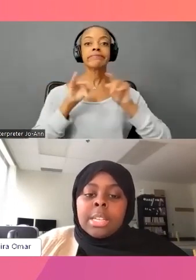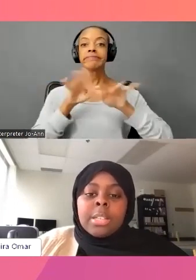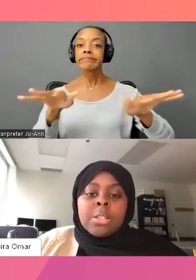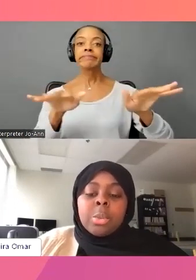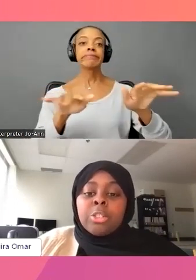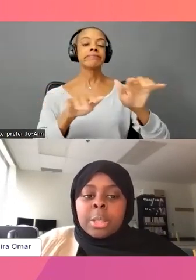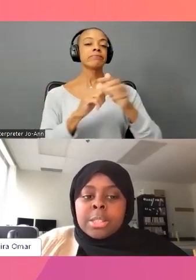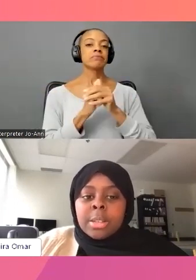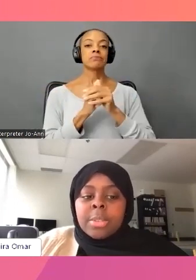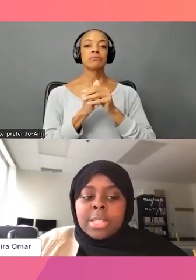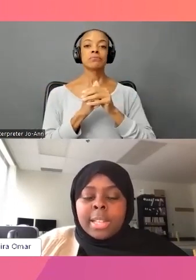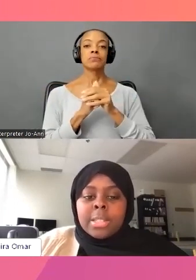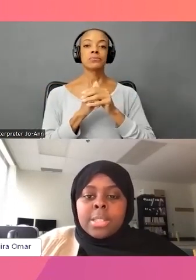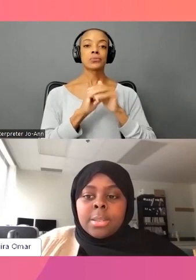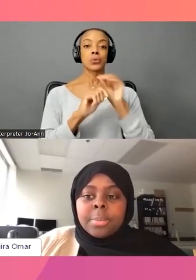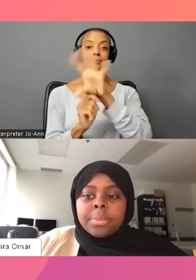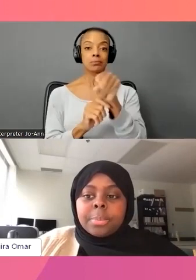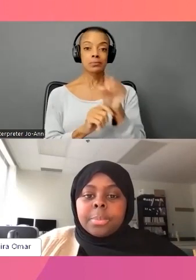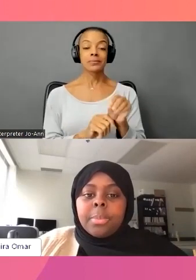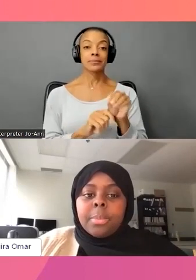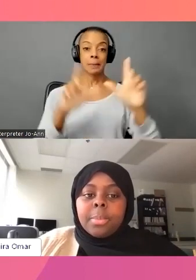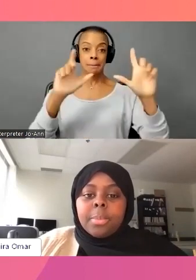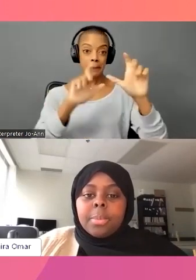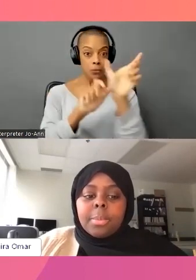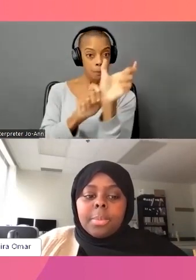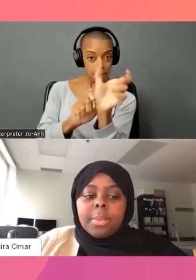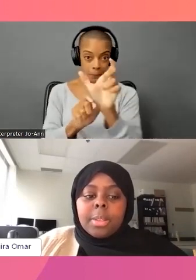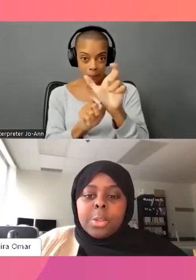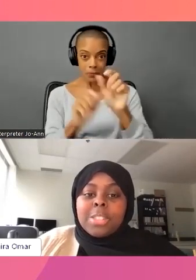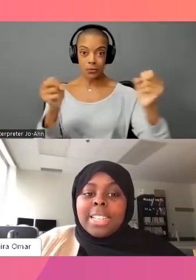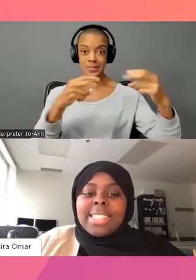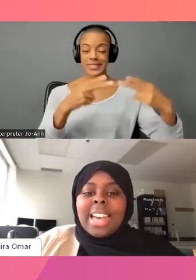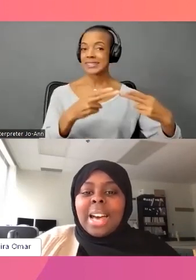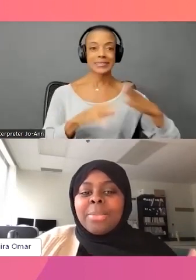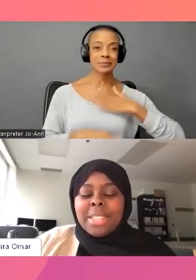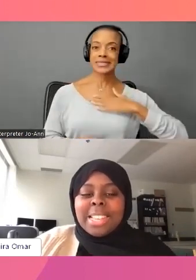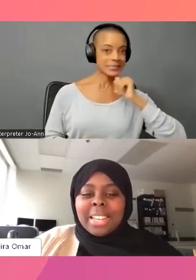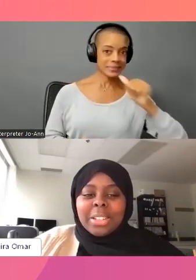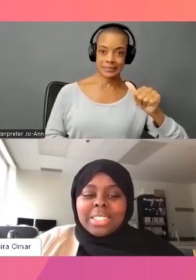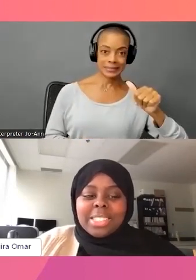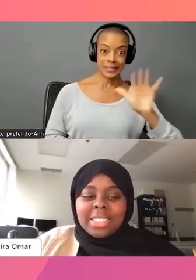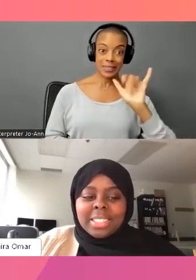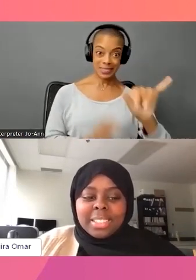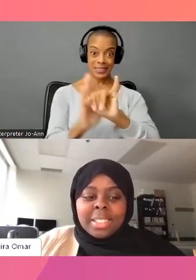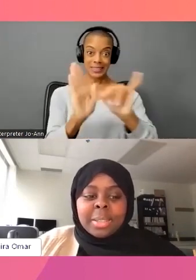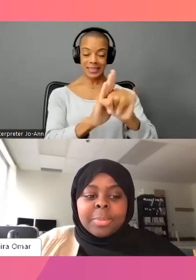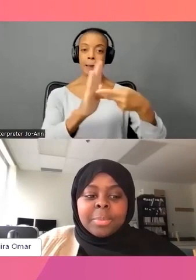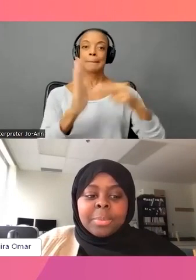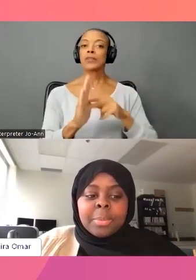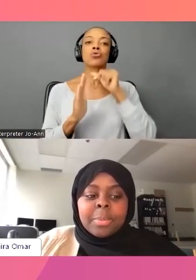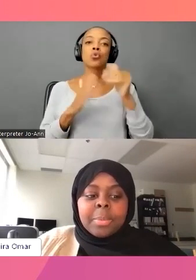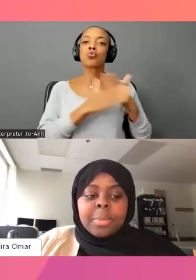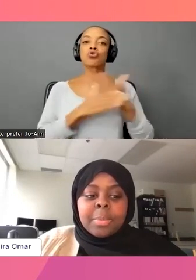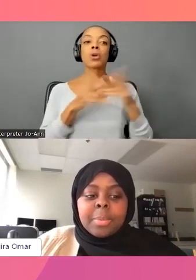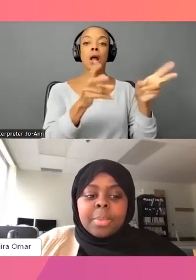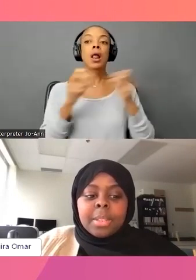pas gazouiller, faire circuler ou prendre des captures d'écran des diapositives qui contiennent